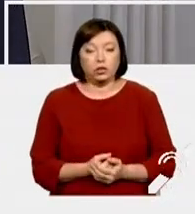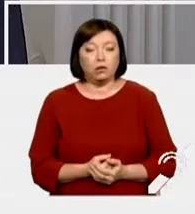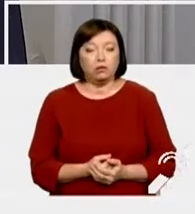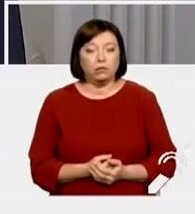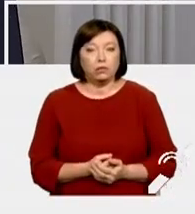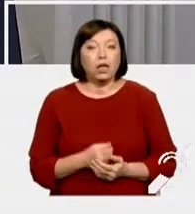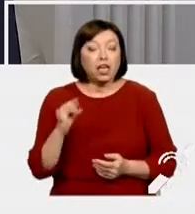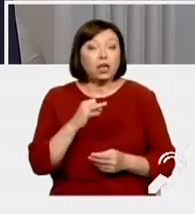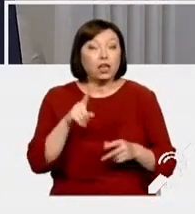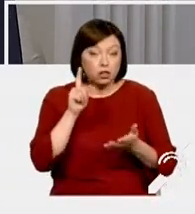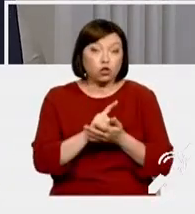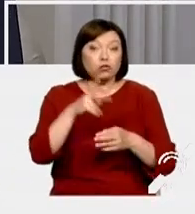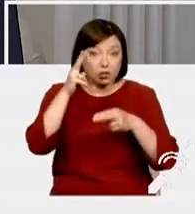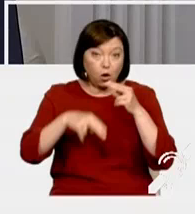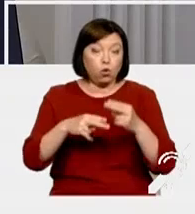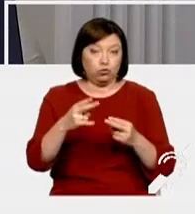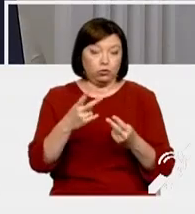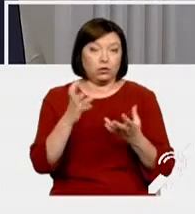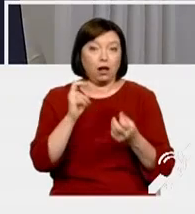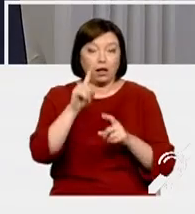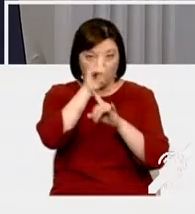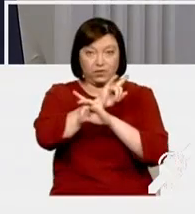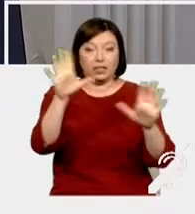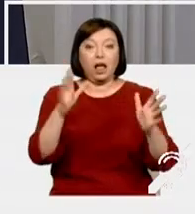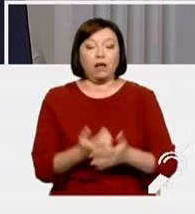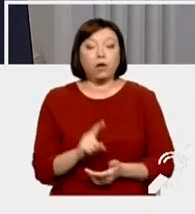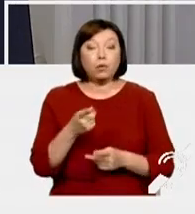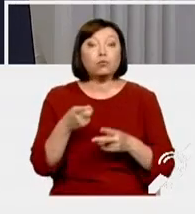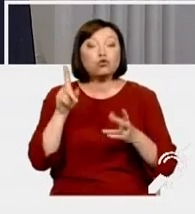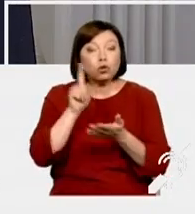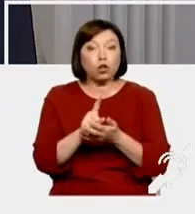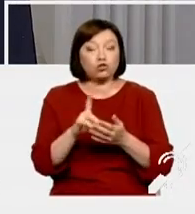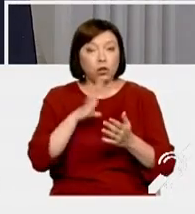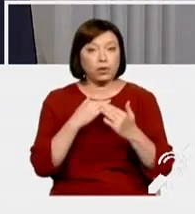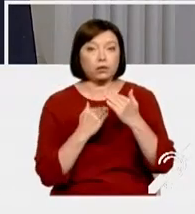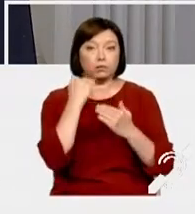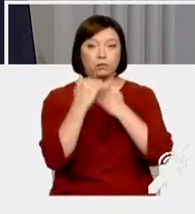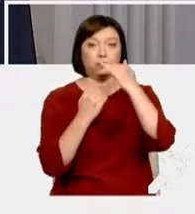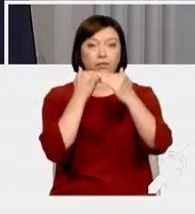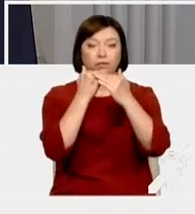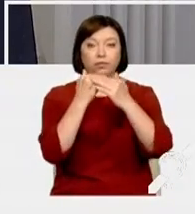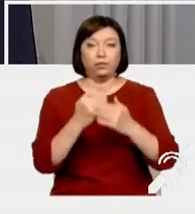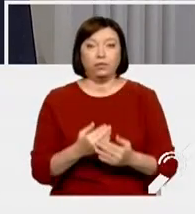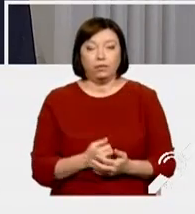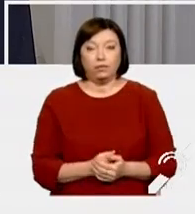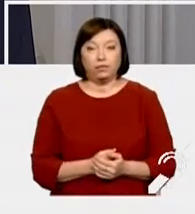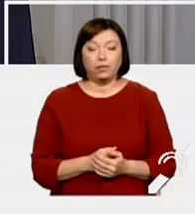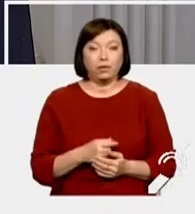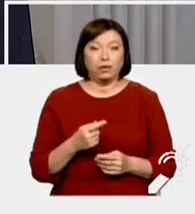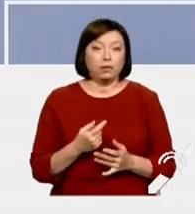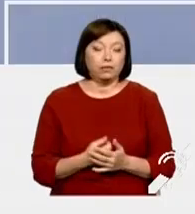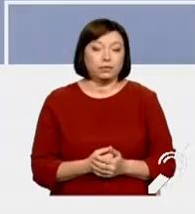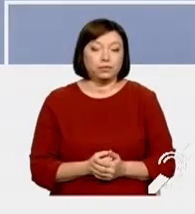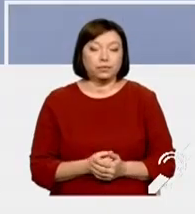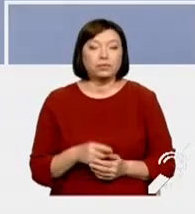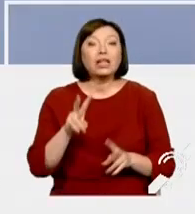în glorie pentru că el trebuie să rămână pe vârf efortul de a rămâne pe vârf e mai mare decât efortul de a l